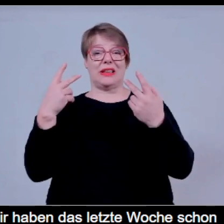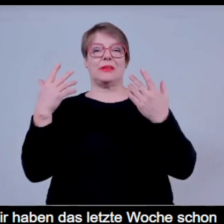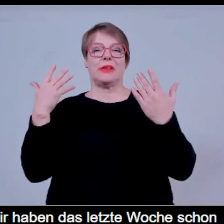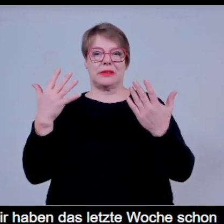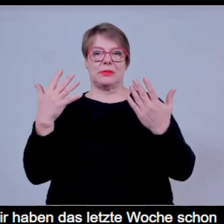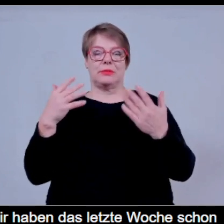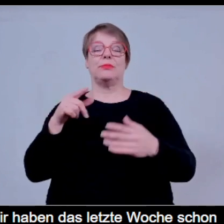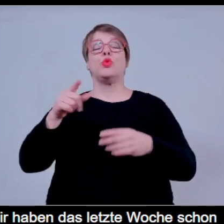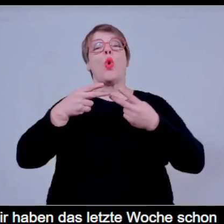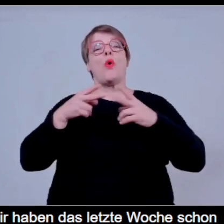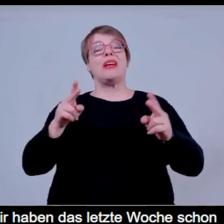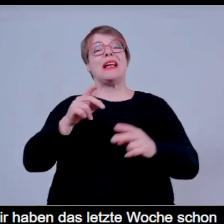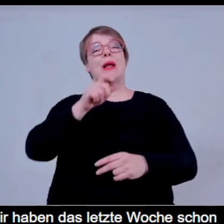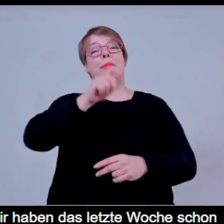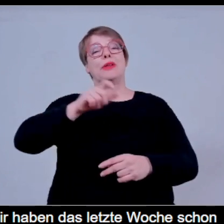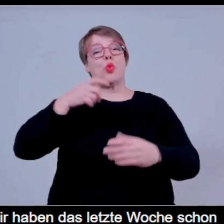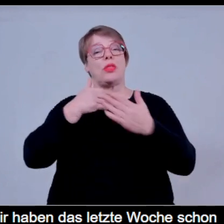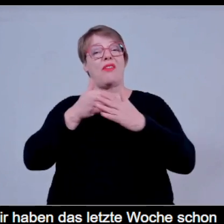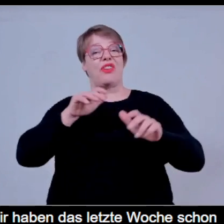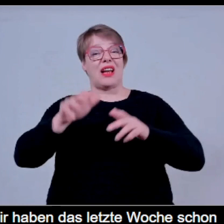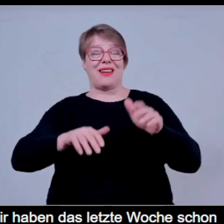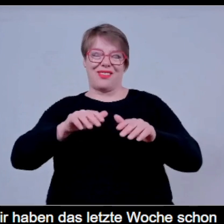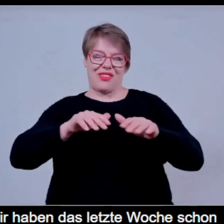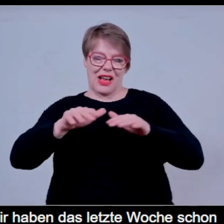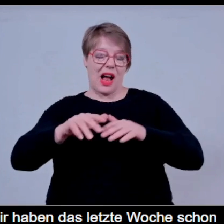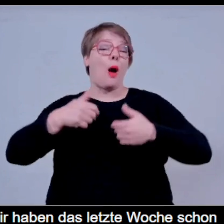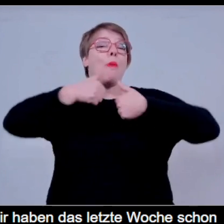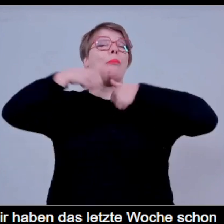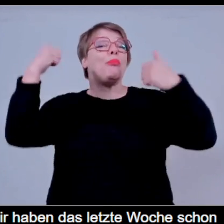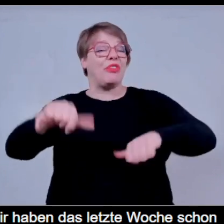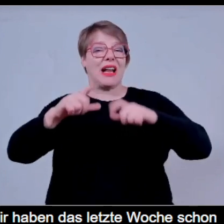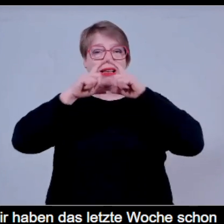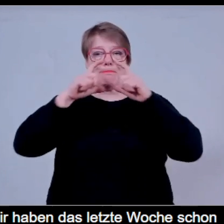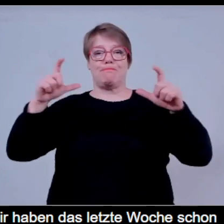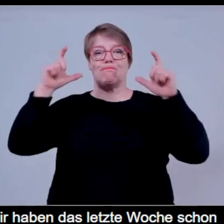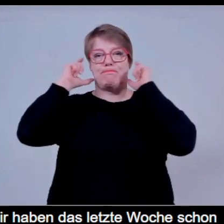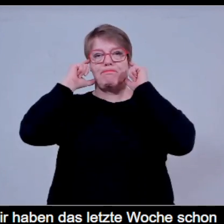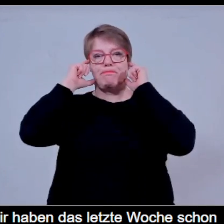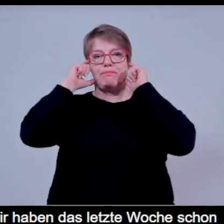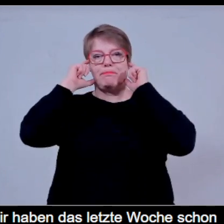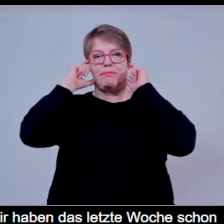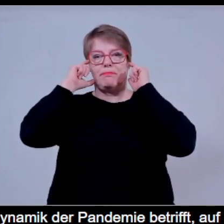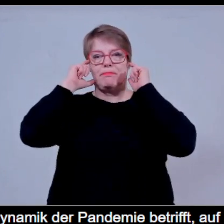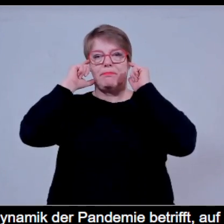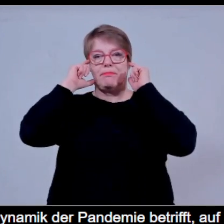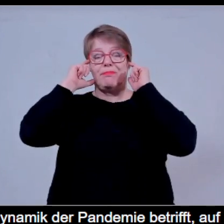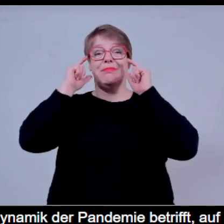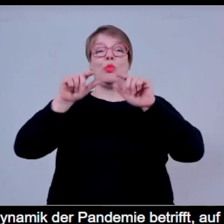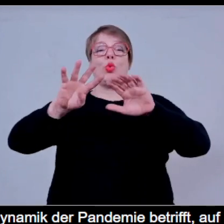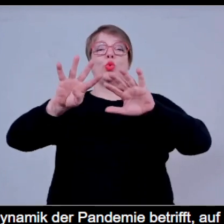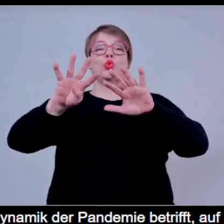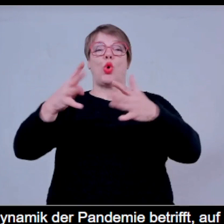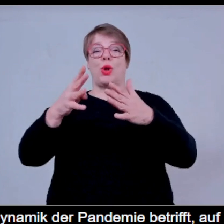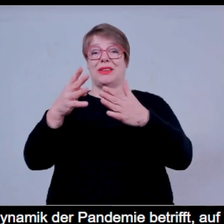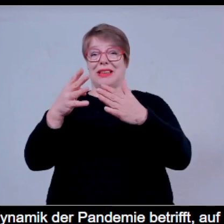Ministerpräsidenten ein Vorschlag des Gesundheitsministers unterbreitet, den er auch natürlich selber noch vortragen